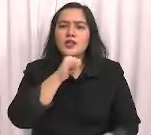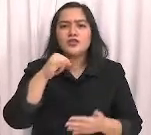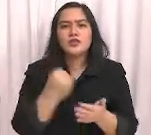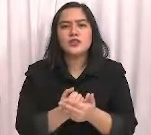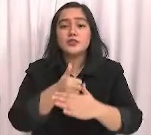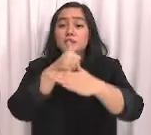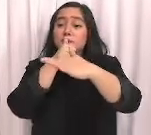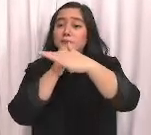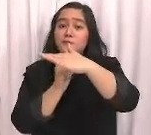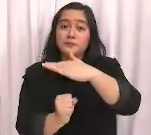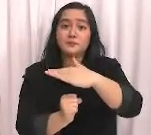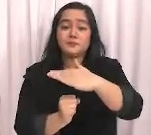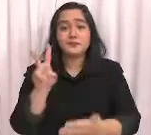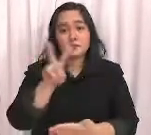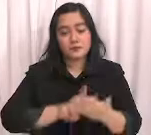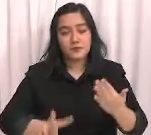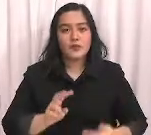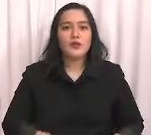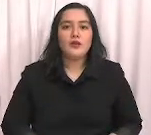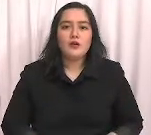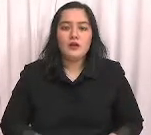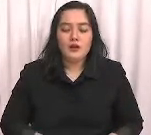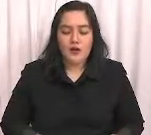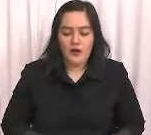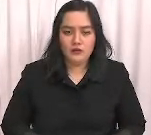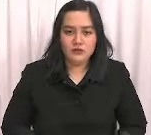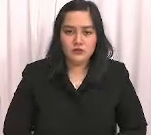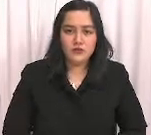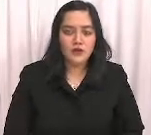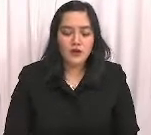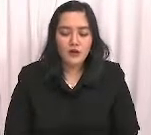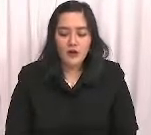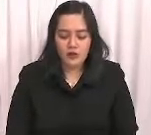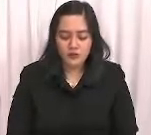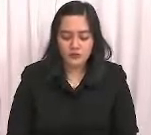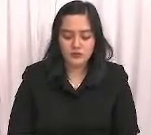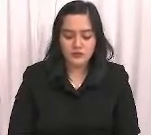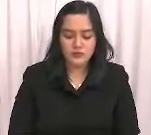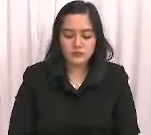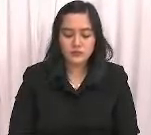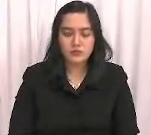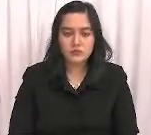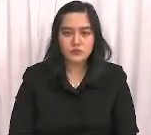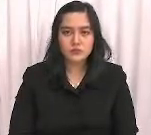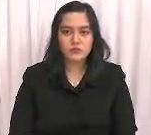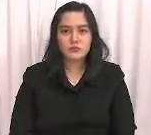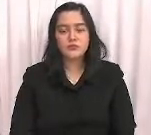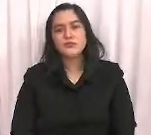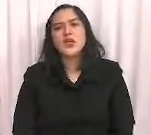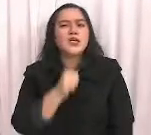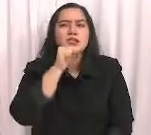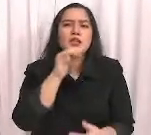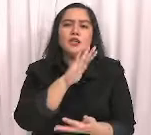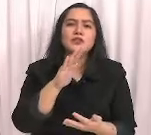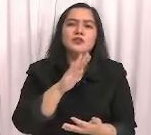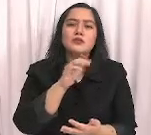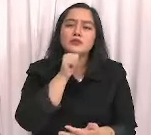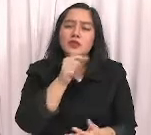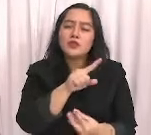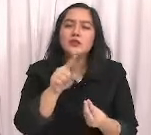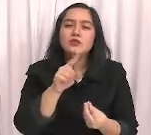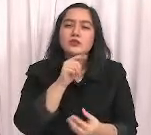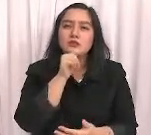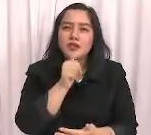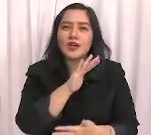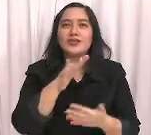mo, sa ibang aspect, hindi lang naman sa hanap buhay, hindi lang naman sa ikabubuhay. Pero dapat merong babae